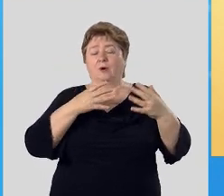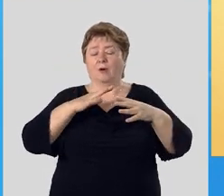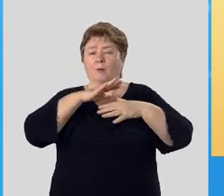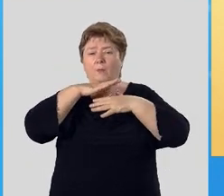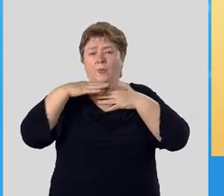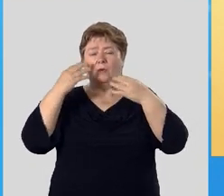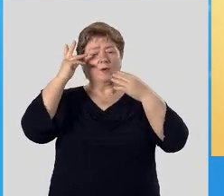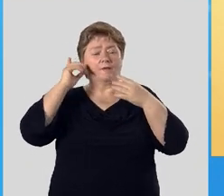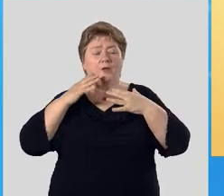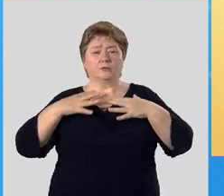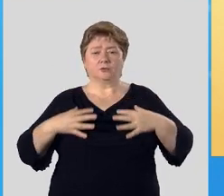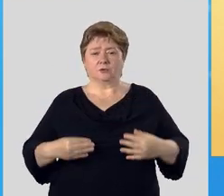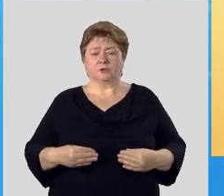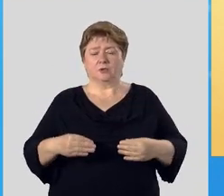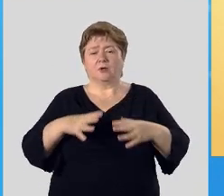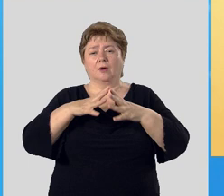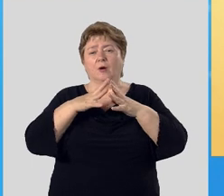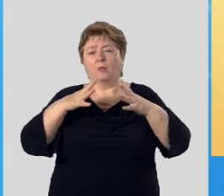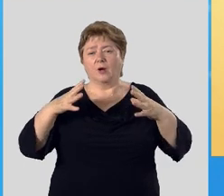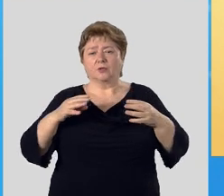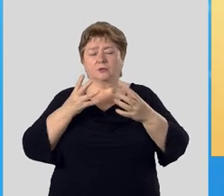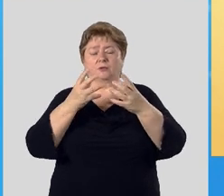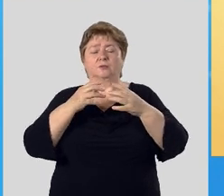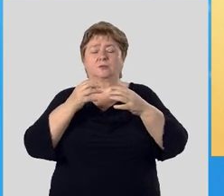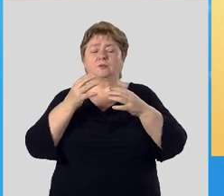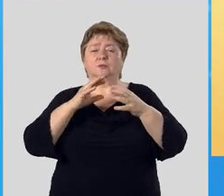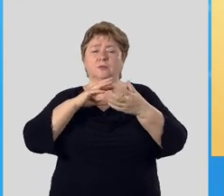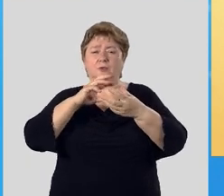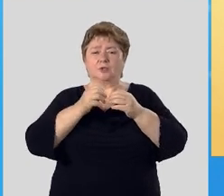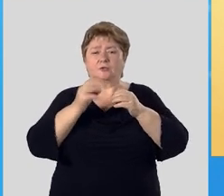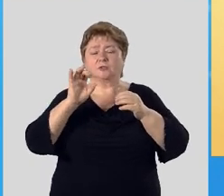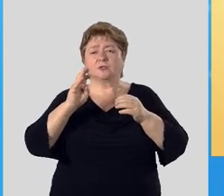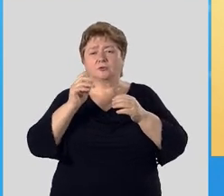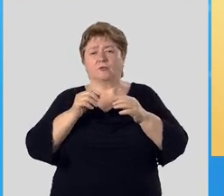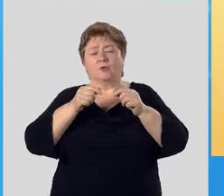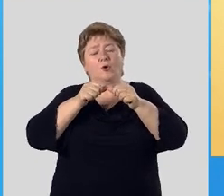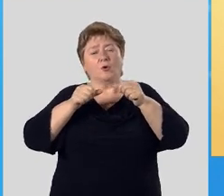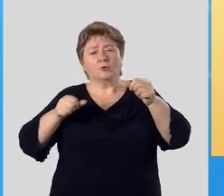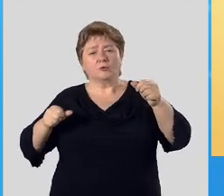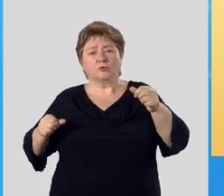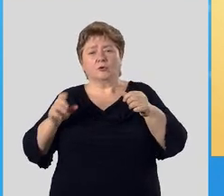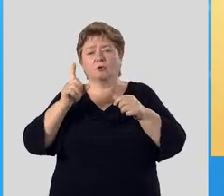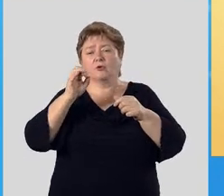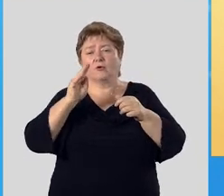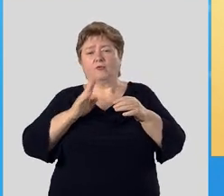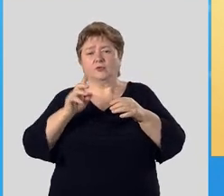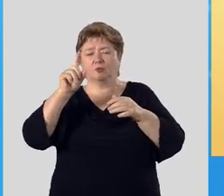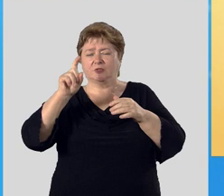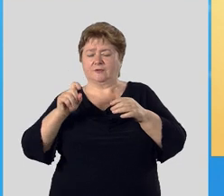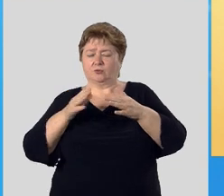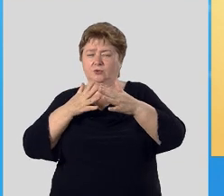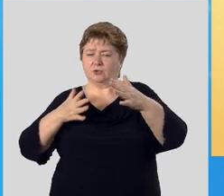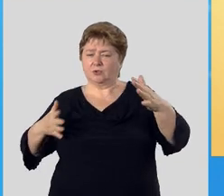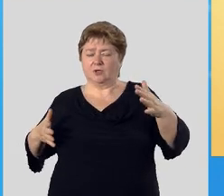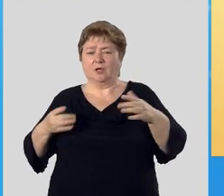волосяным покровом тело большим числом сосков удлиненным хвостовым отделом позвоночника